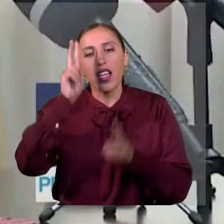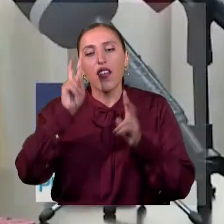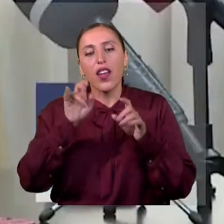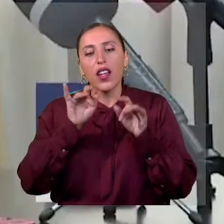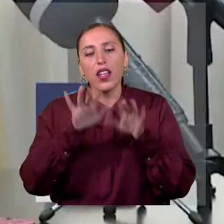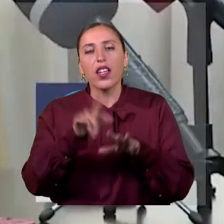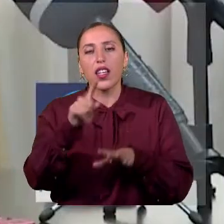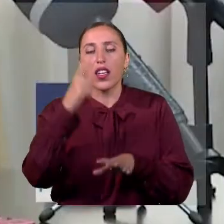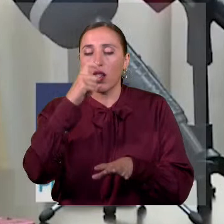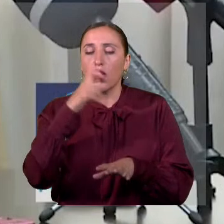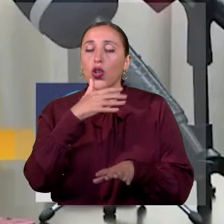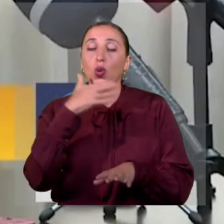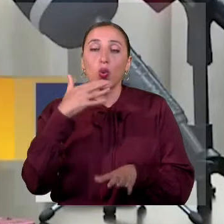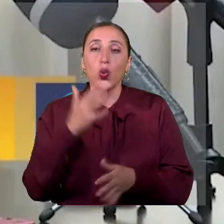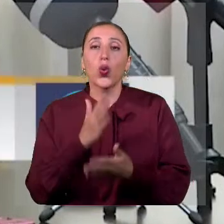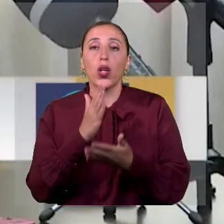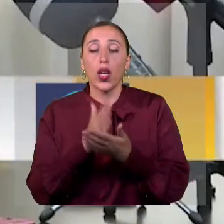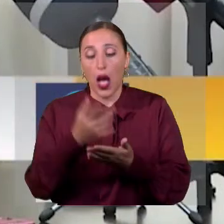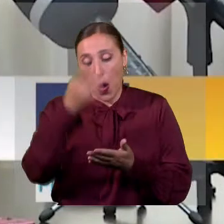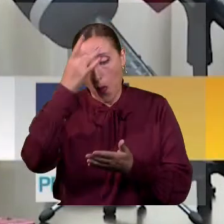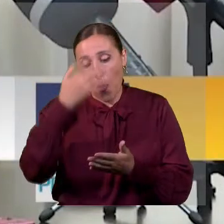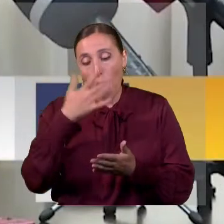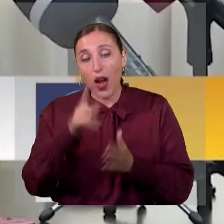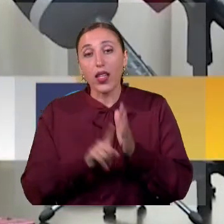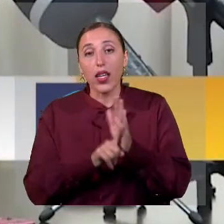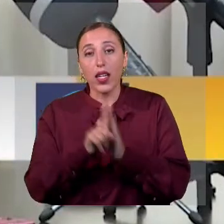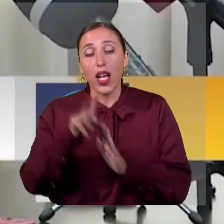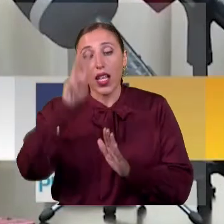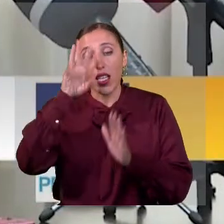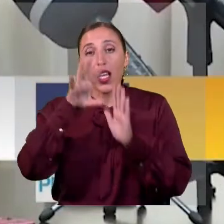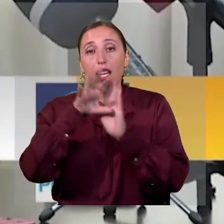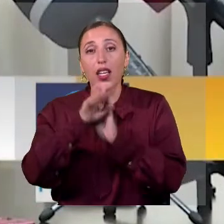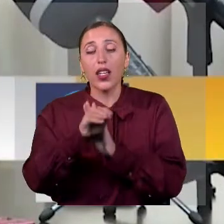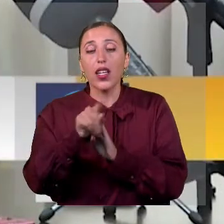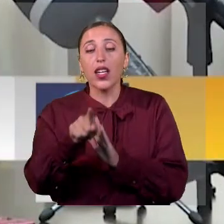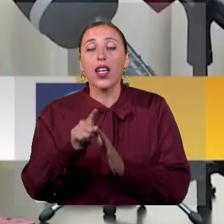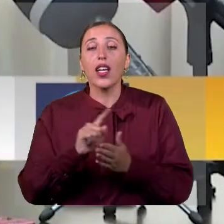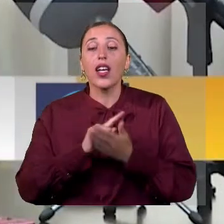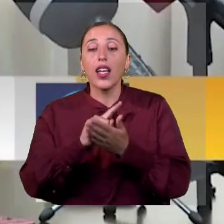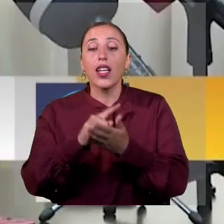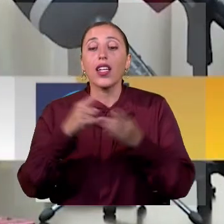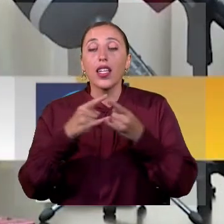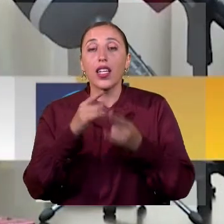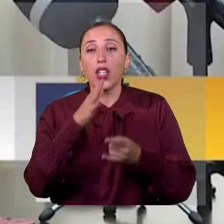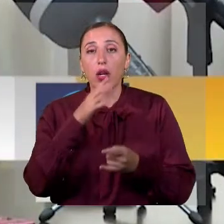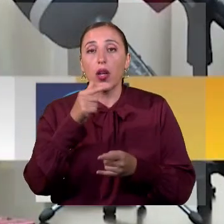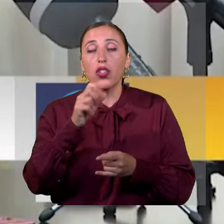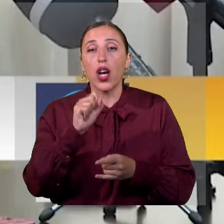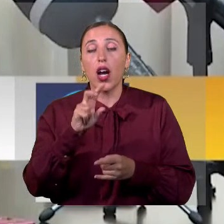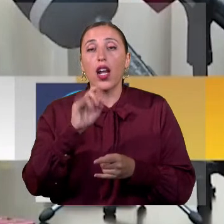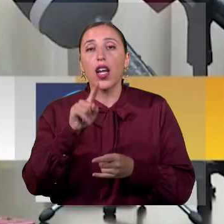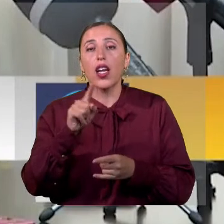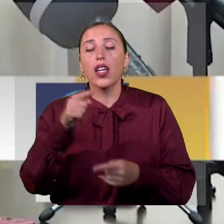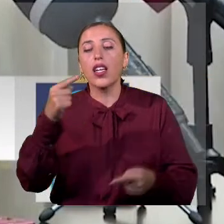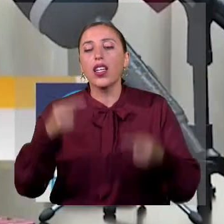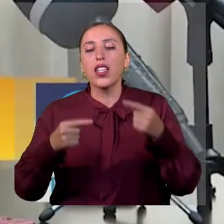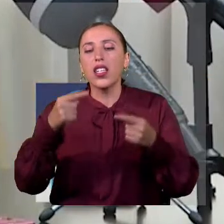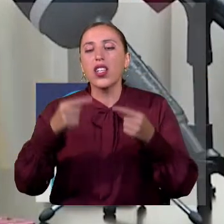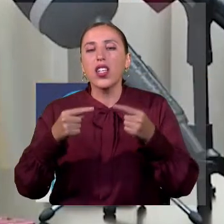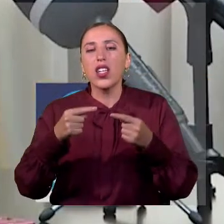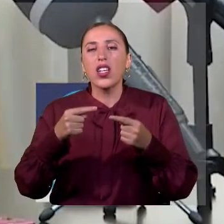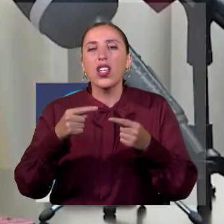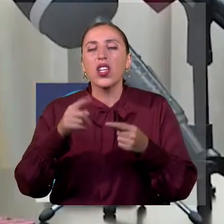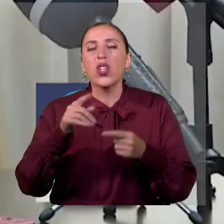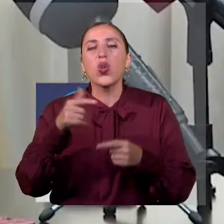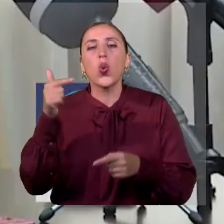էր, օրինակ, այս տարվա մարտի սկզբին, երբ Թեհրանում հրավիրված մամուլի ասպուլիսի ժամանակ Ճաղարյանն առաջարկություններ չընդունող տոնով իրանցի